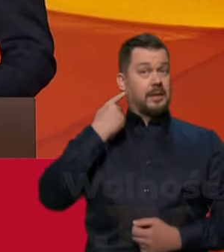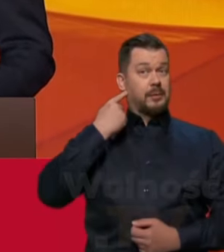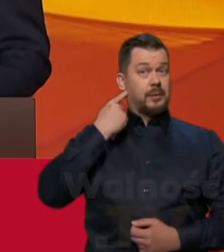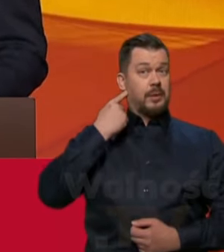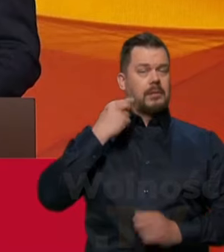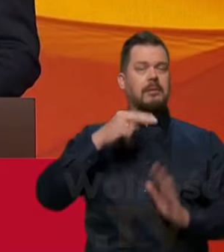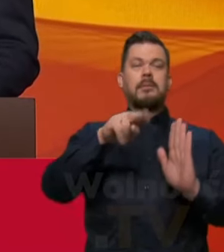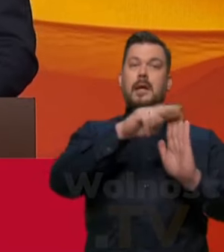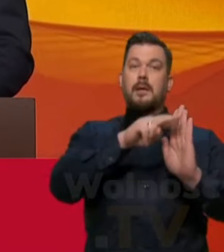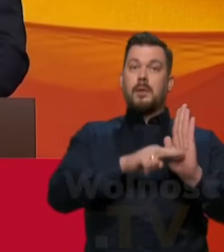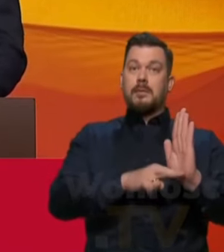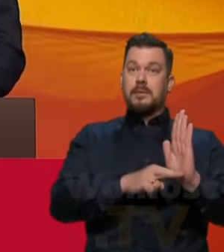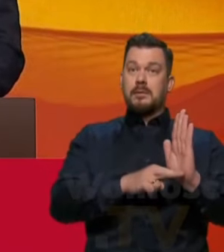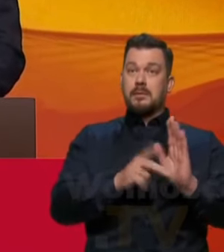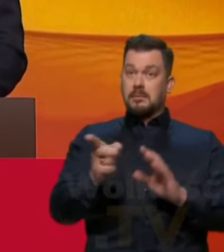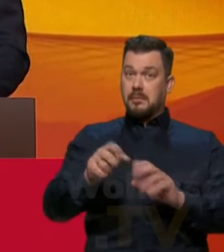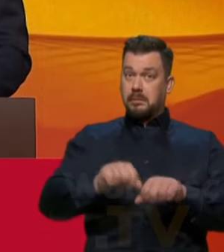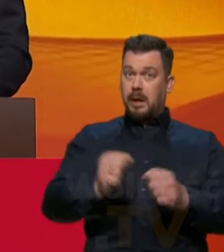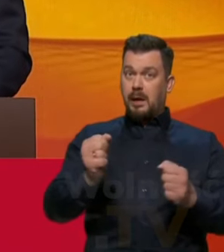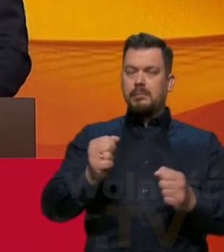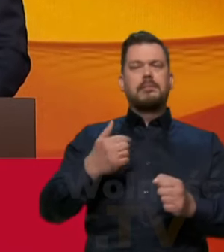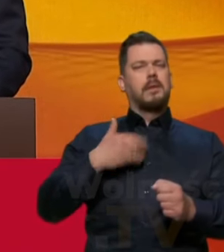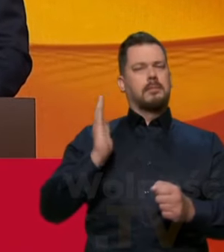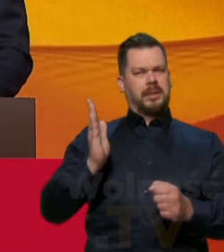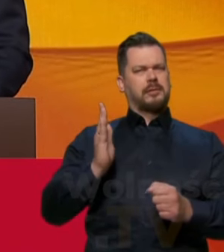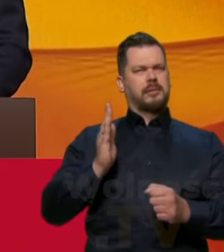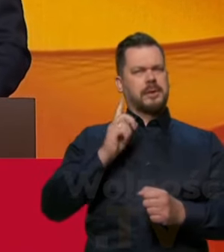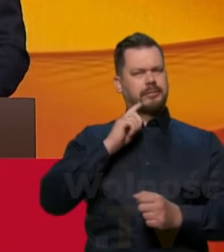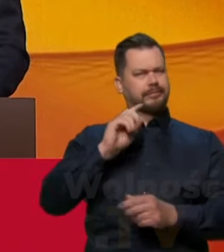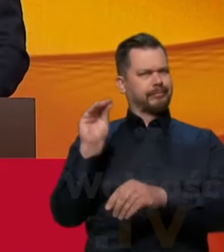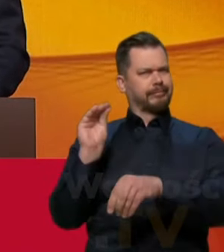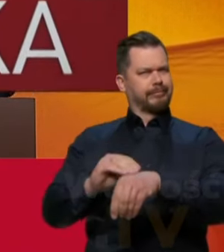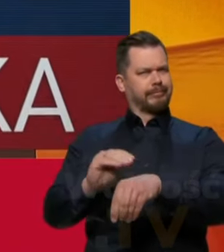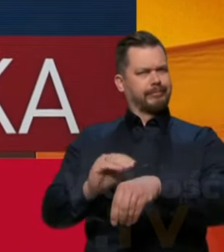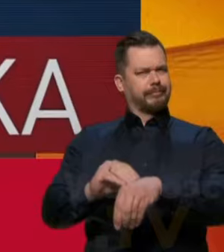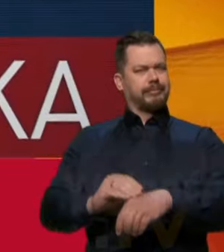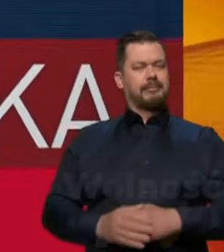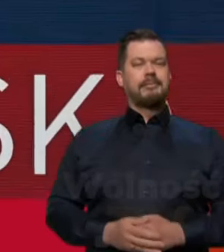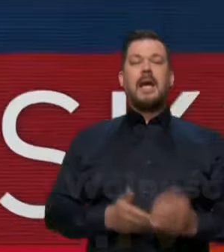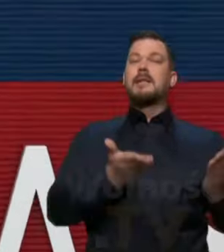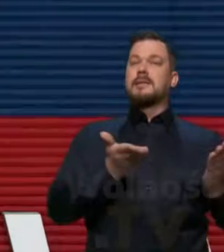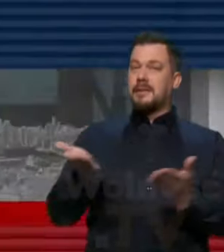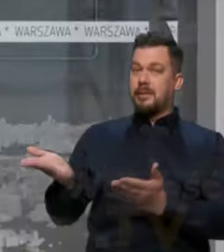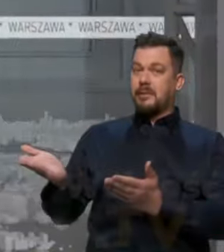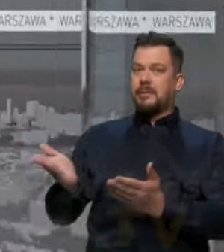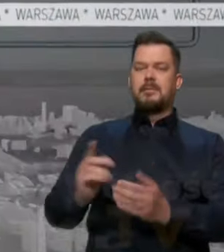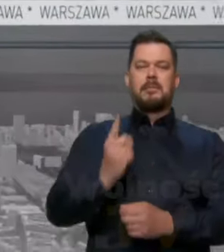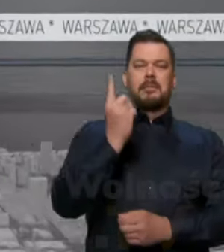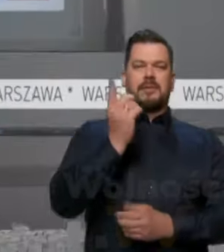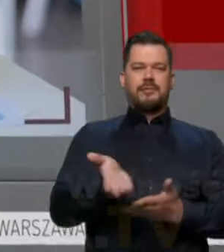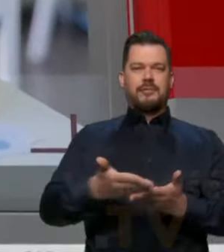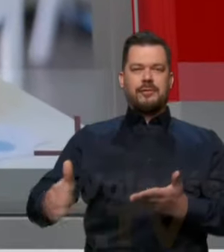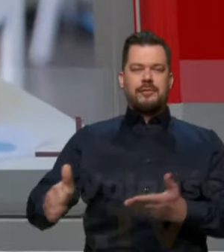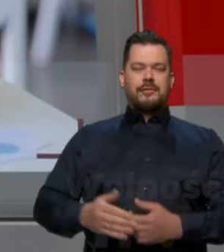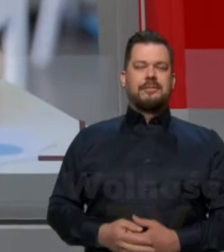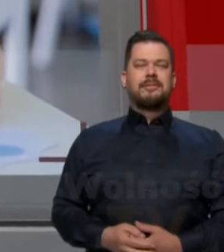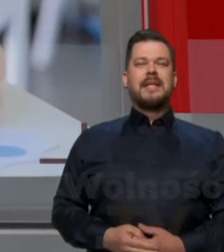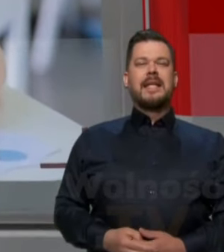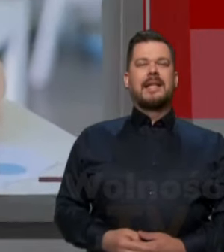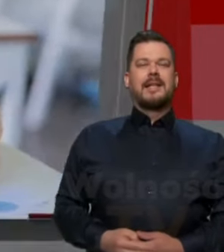się do wspólnie ustalonych reguł będziemy reagować. Zatem zapraszamy na pierwszą kategorię.